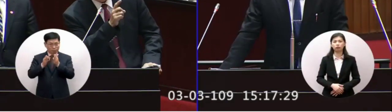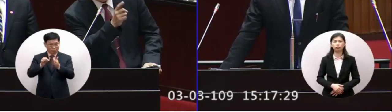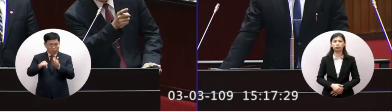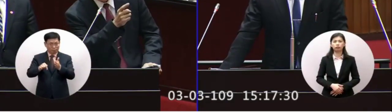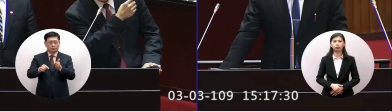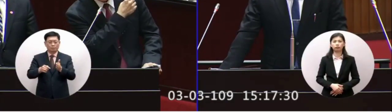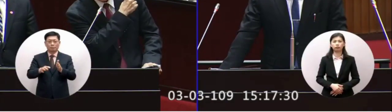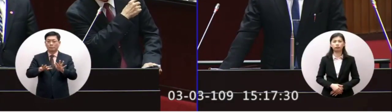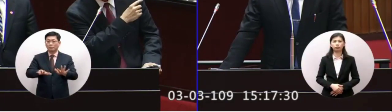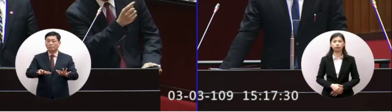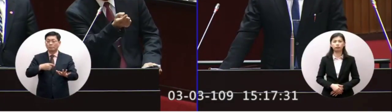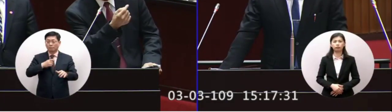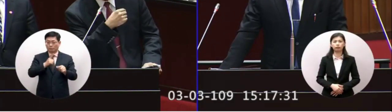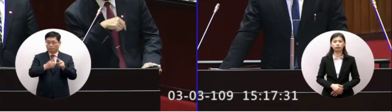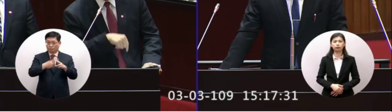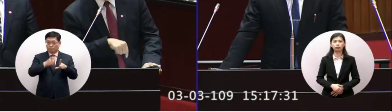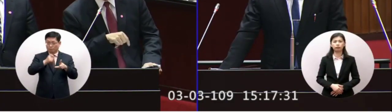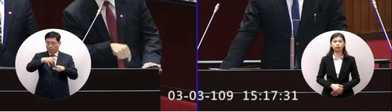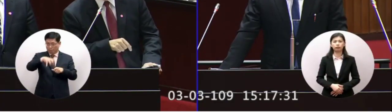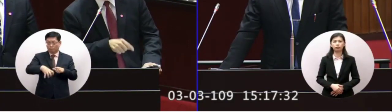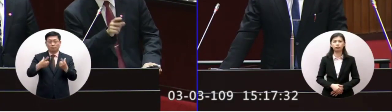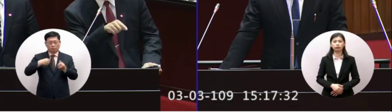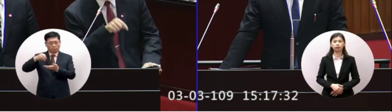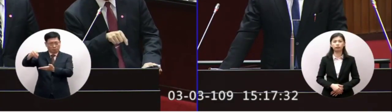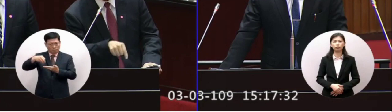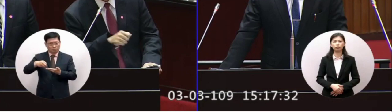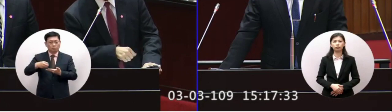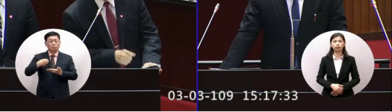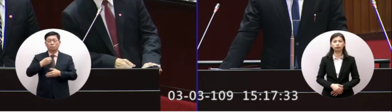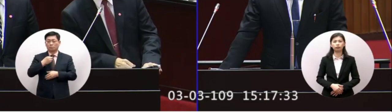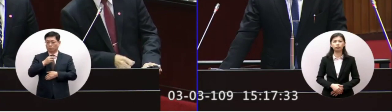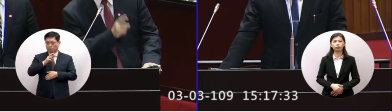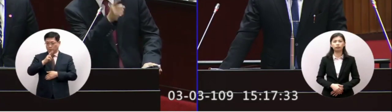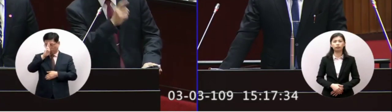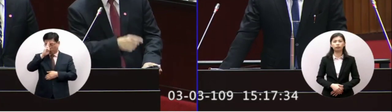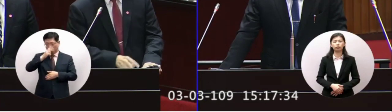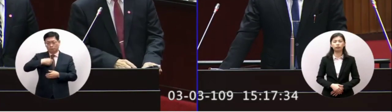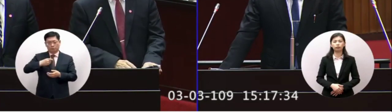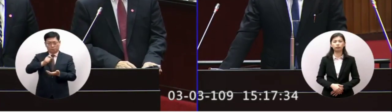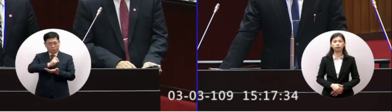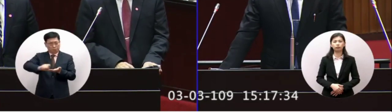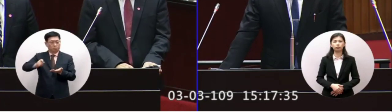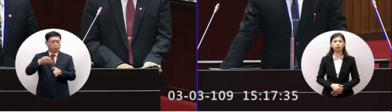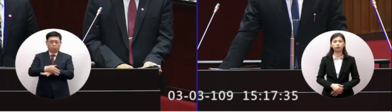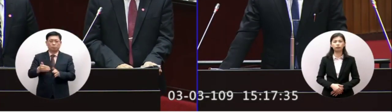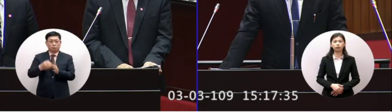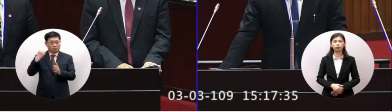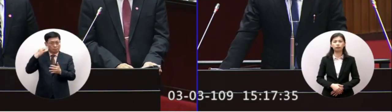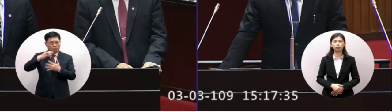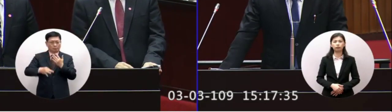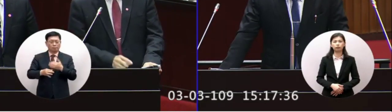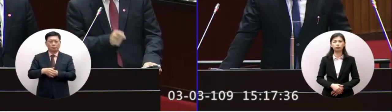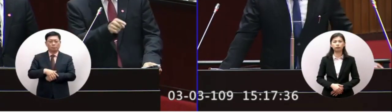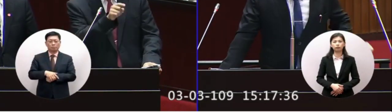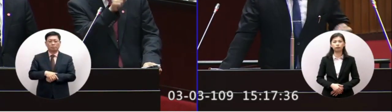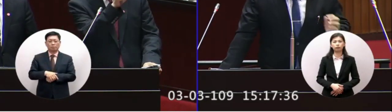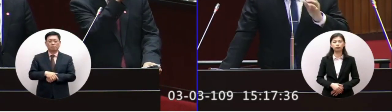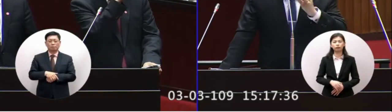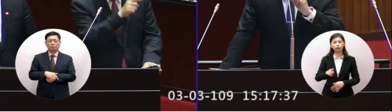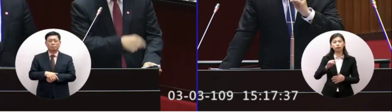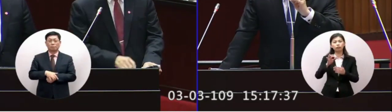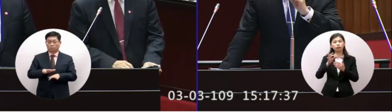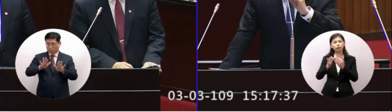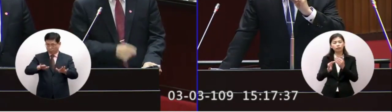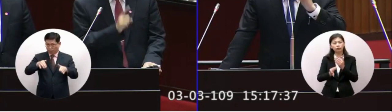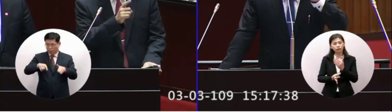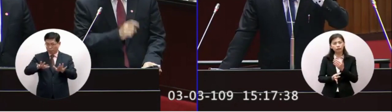个。今天我们中小企业出现上来，我打电话中道配料啊，要点新的要点。 哎，啊，因为这个要点